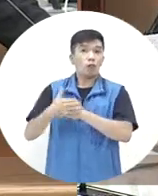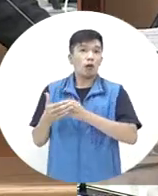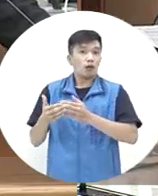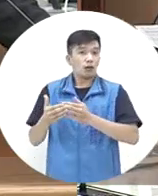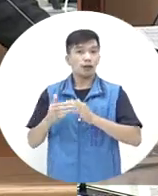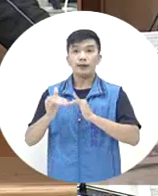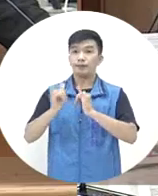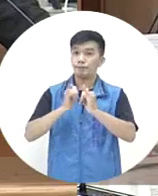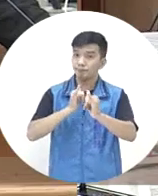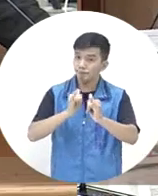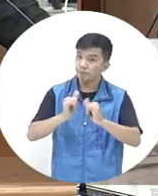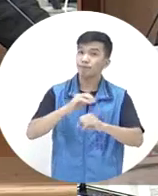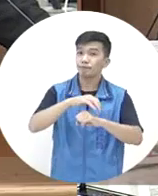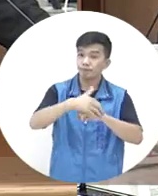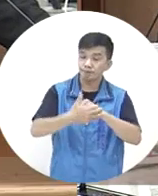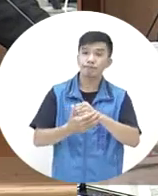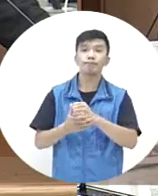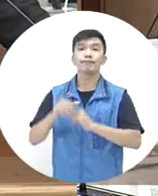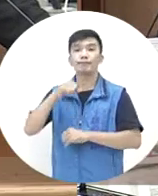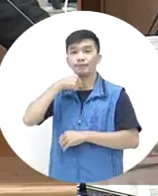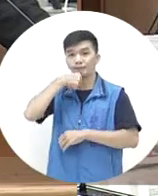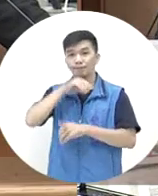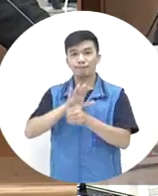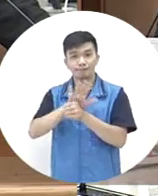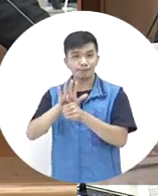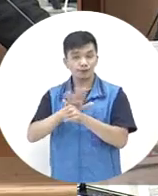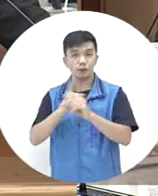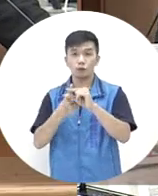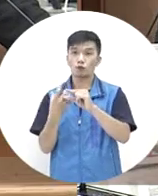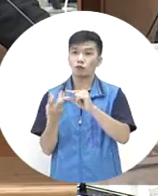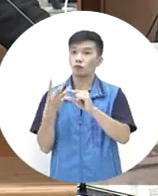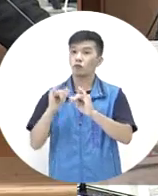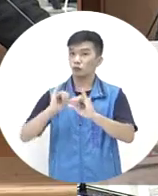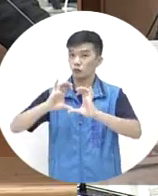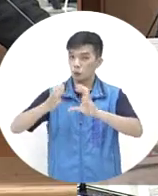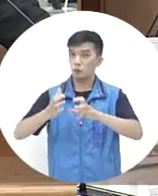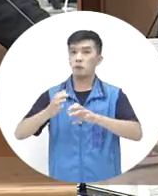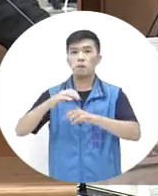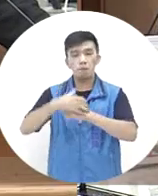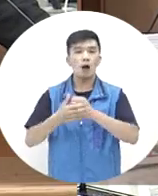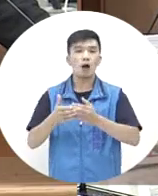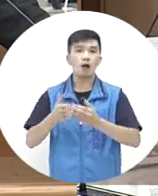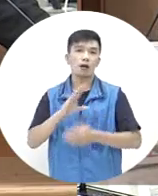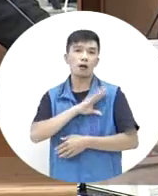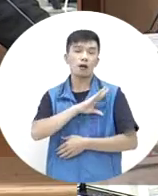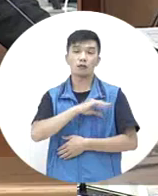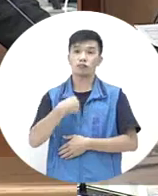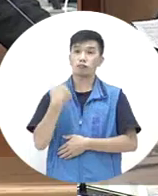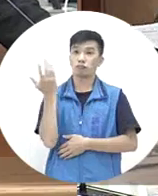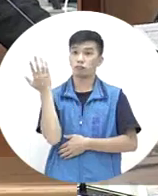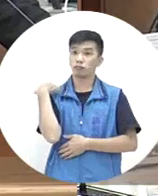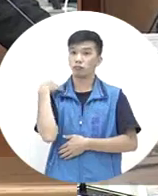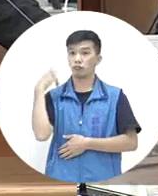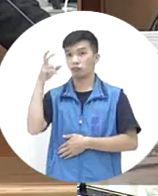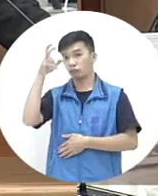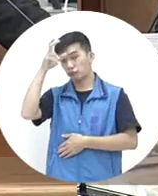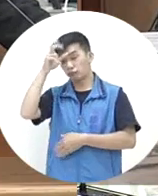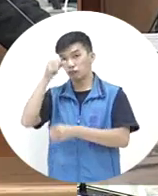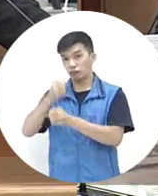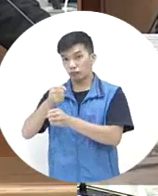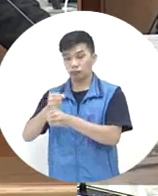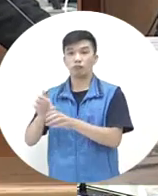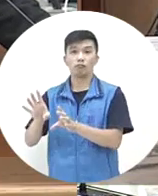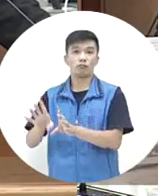爱台湾，爱中华民国。 是， 所以我这一生从警察出身，我就守护国